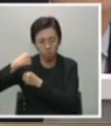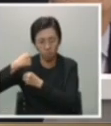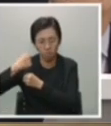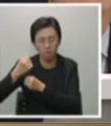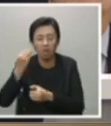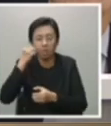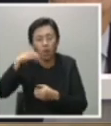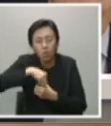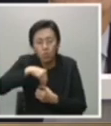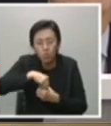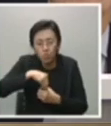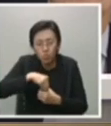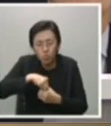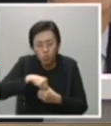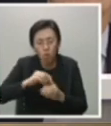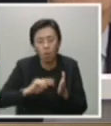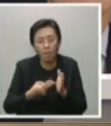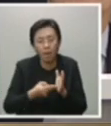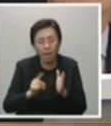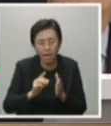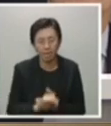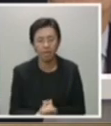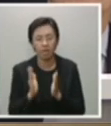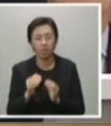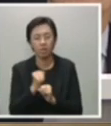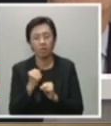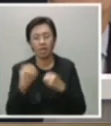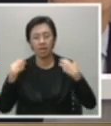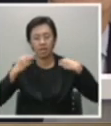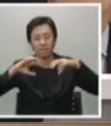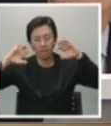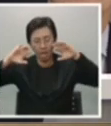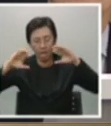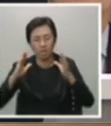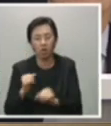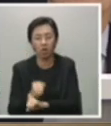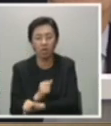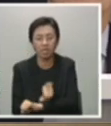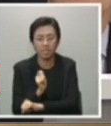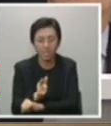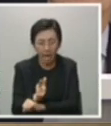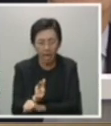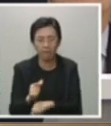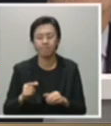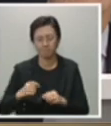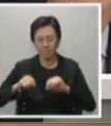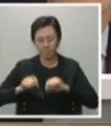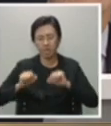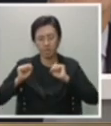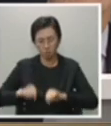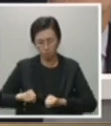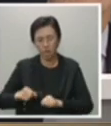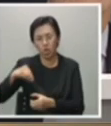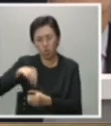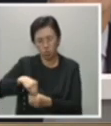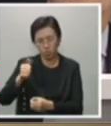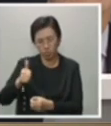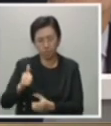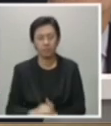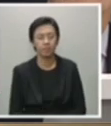อาศัยหมายถึงข้าราชการและลูกจ้างประจำที่ได้รับอนุมัติให้พักอาศัยข้อ